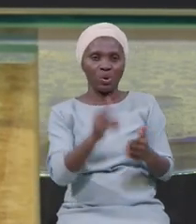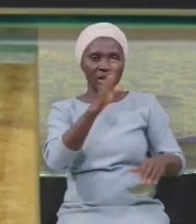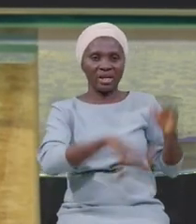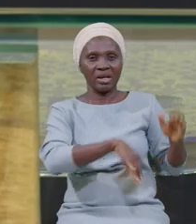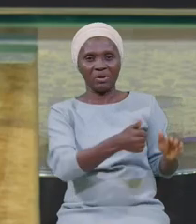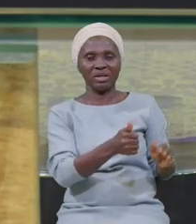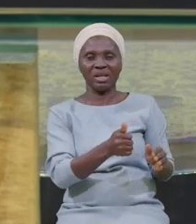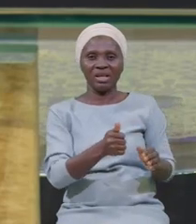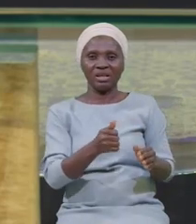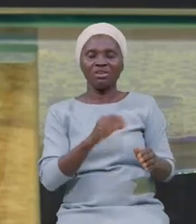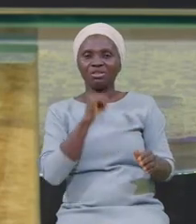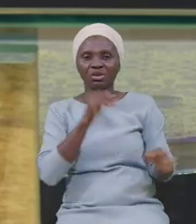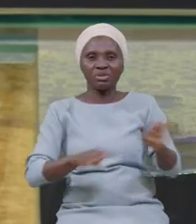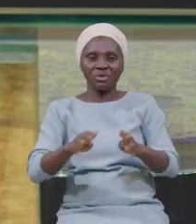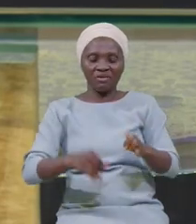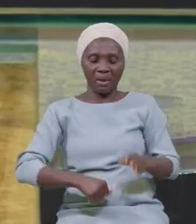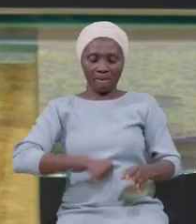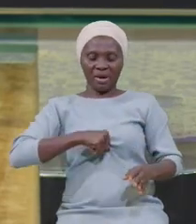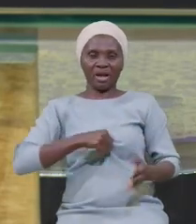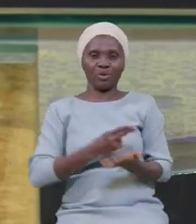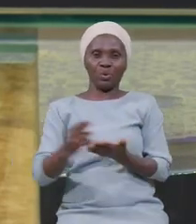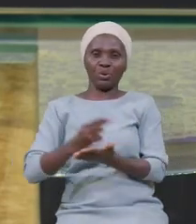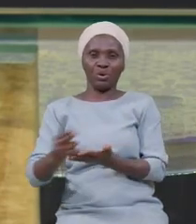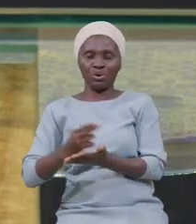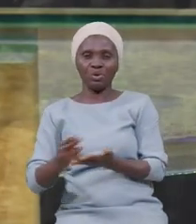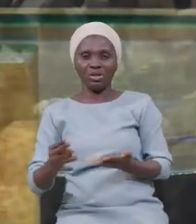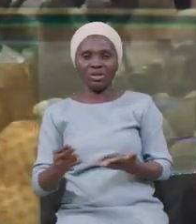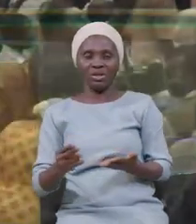et qu'il n'agit pas que je suis plus saint que toi,